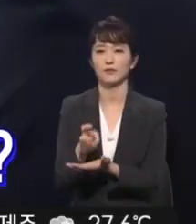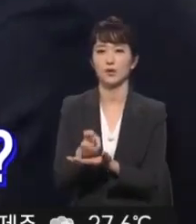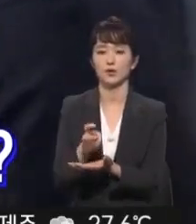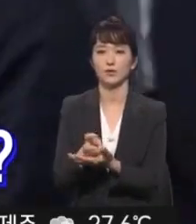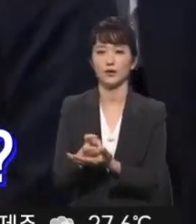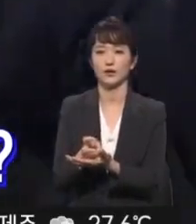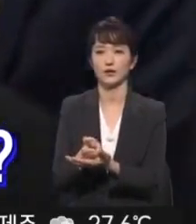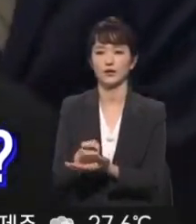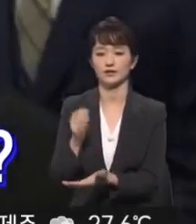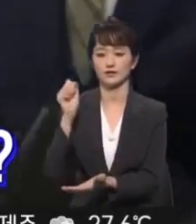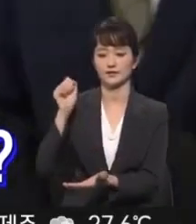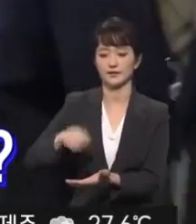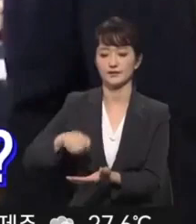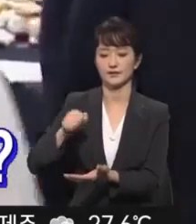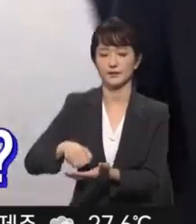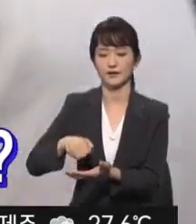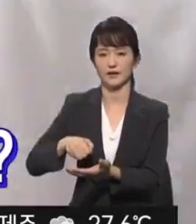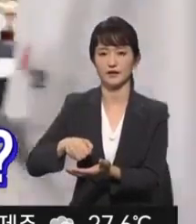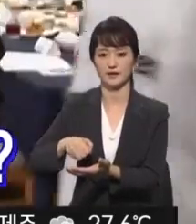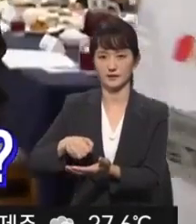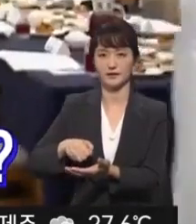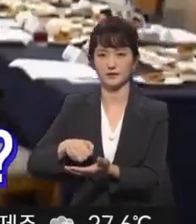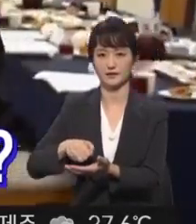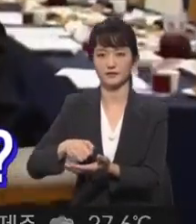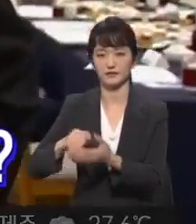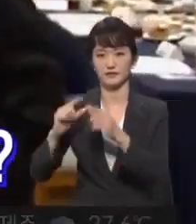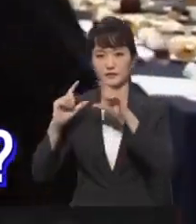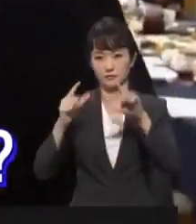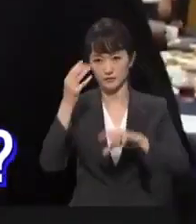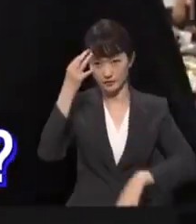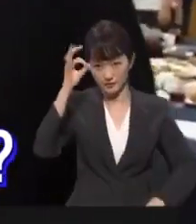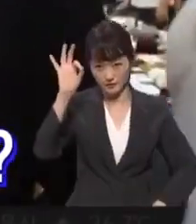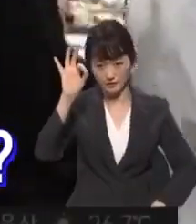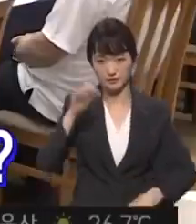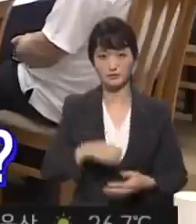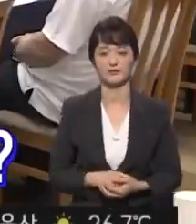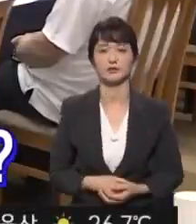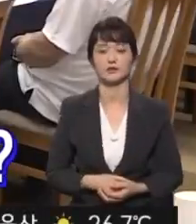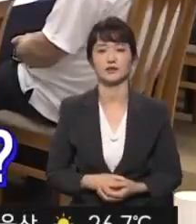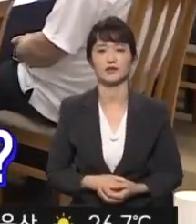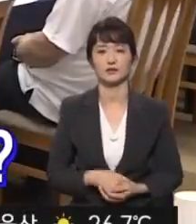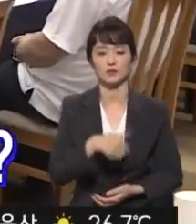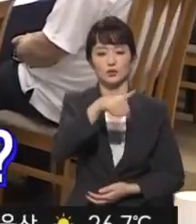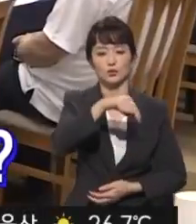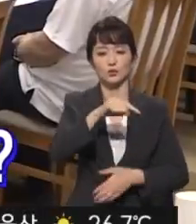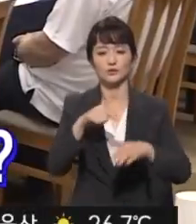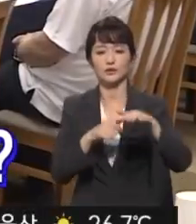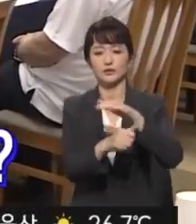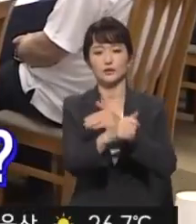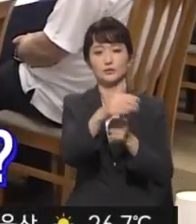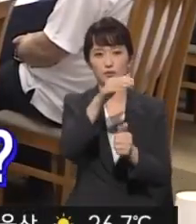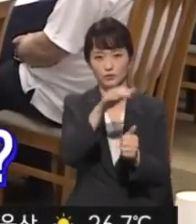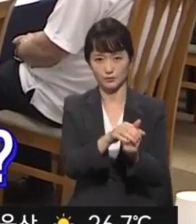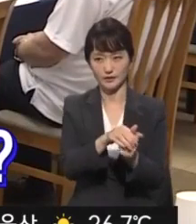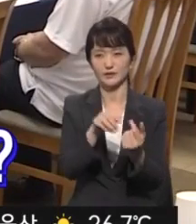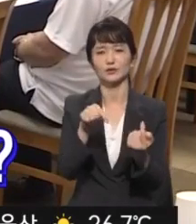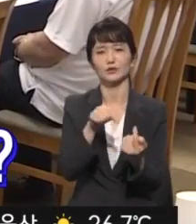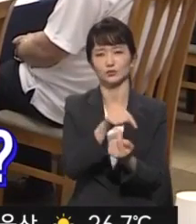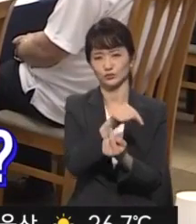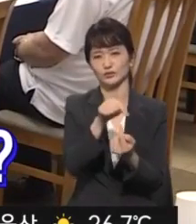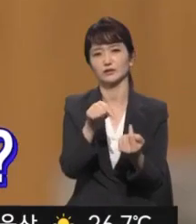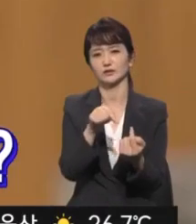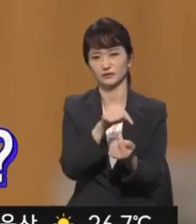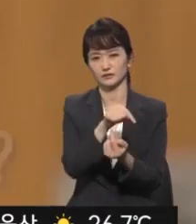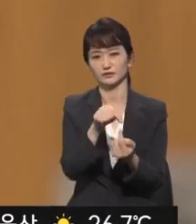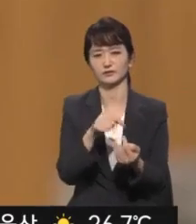판결문을 우리가 승복 안다고 한다면 권성동 직무대행 체제로 가는 게 제가 볼때도 불가피합니다 사실 건성 치우쳐 가는게